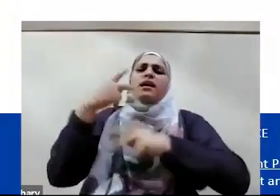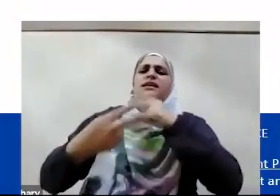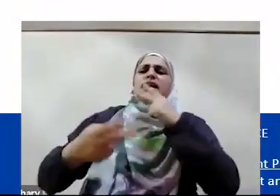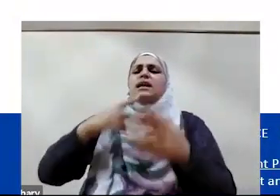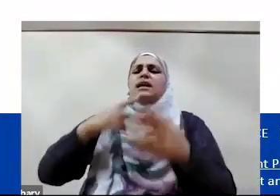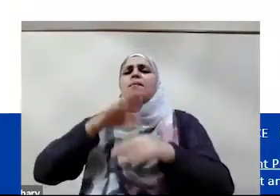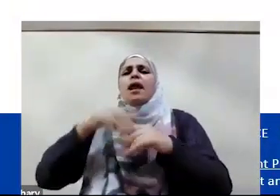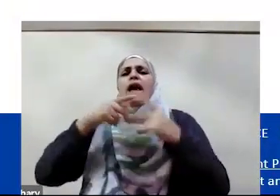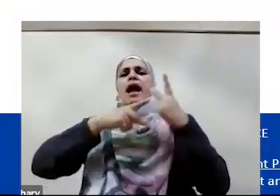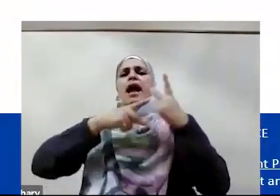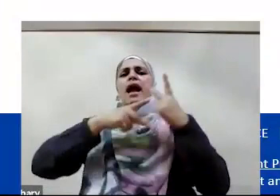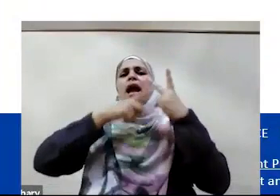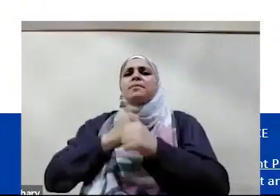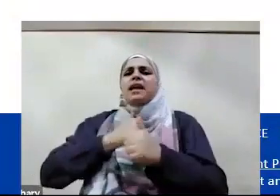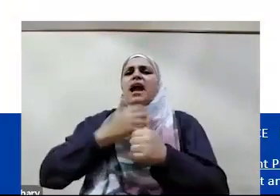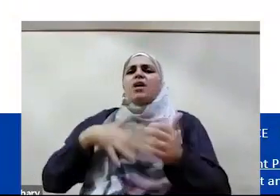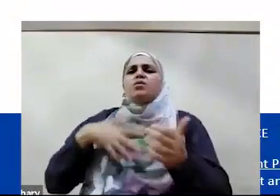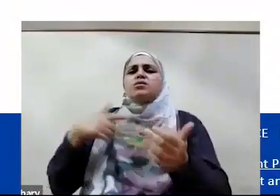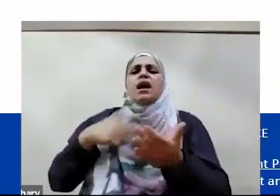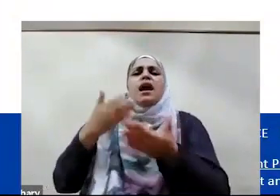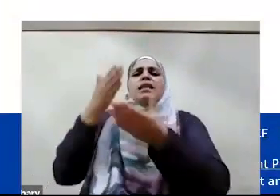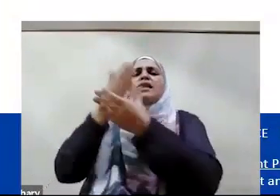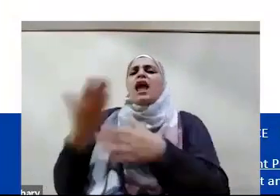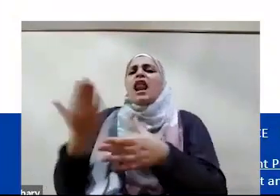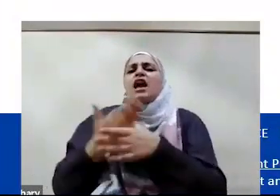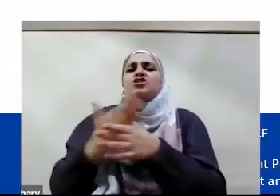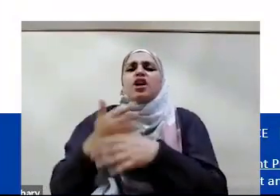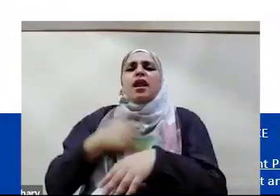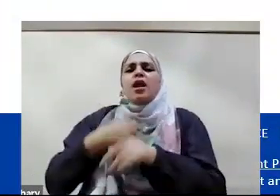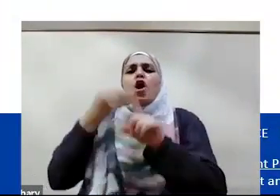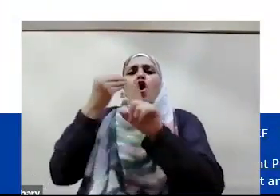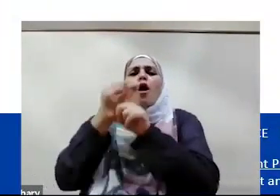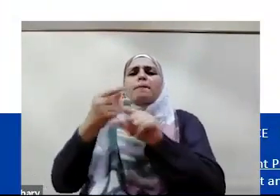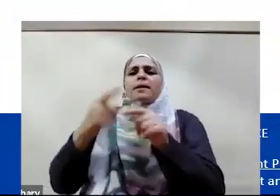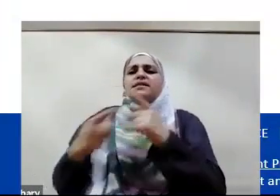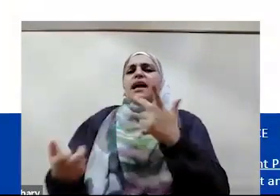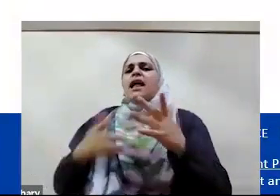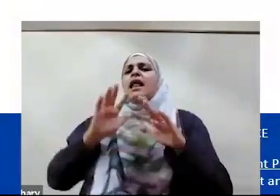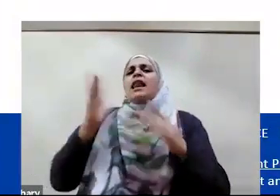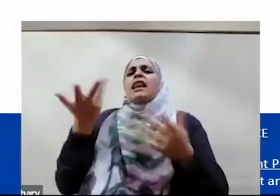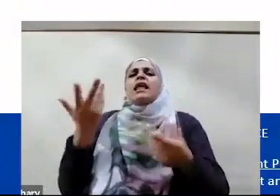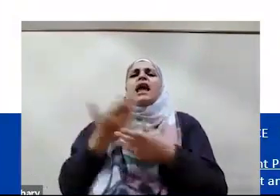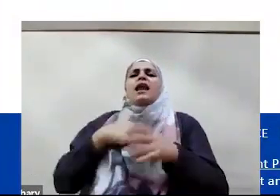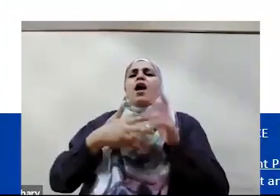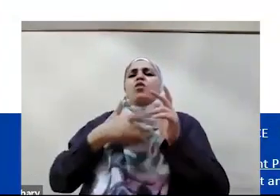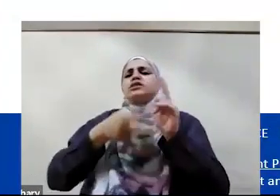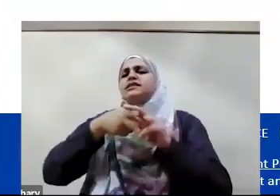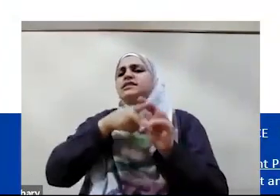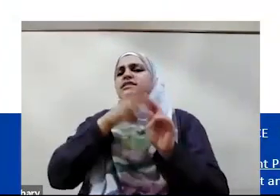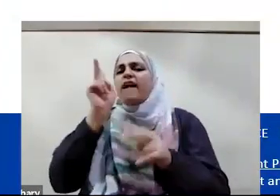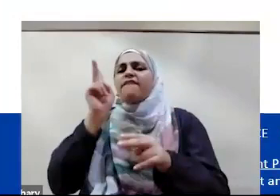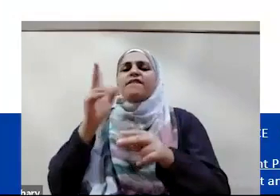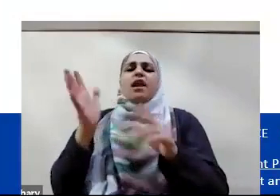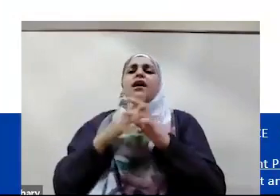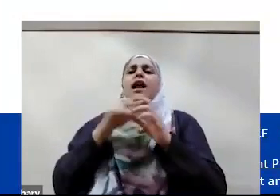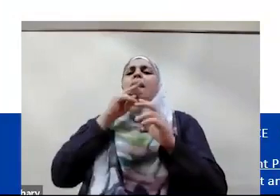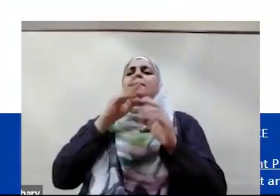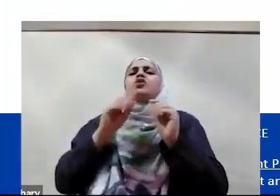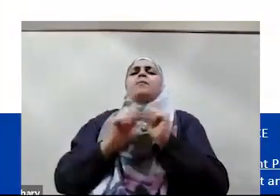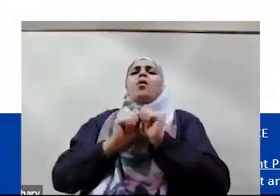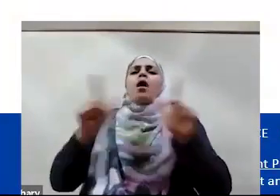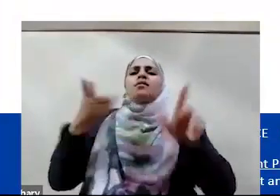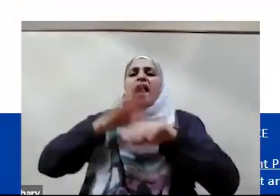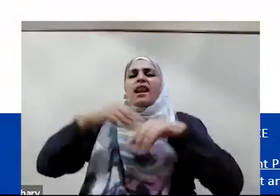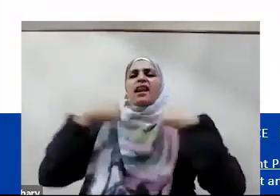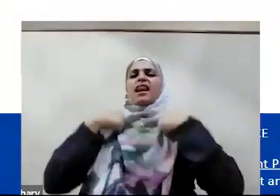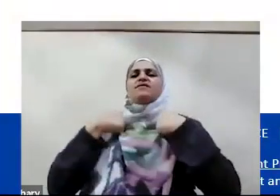بحب المجال ده، دخلته إزاي، ليه أنا عايز أروح أمريكا. أتكلم أكتر بشكل شخصي، أحكي الحكاية